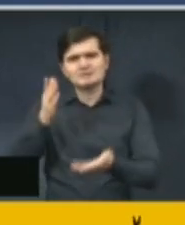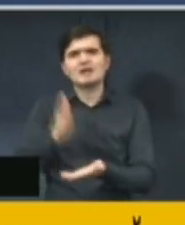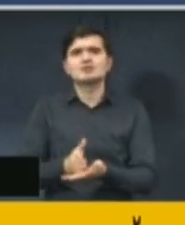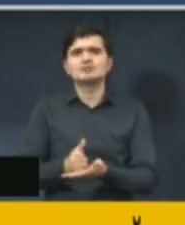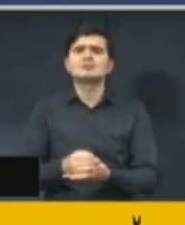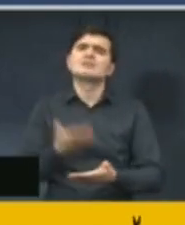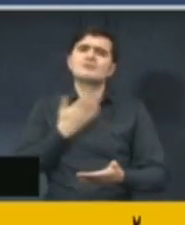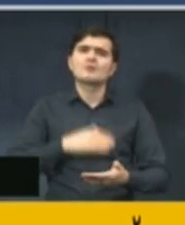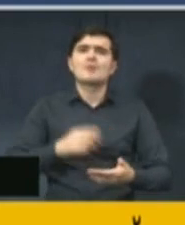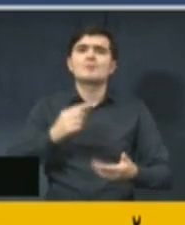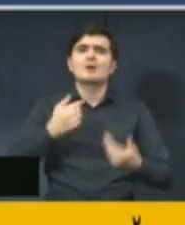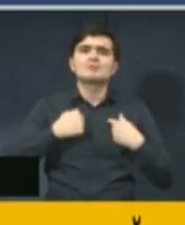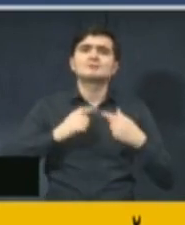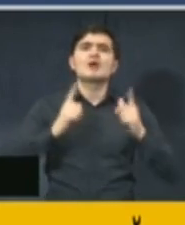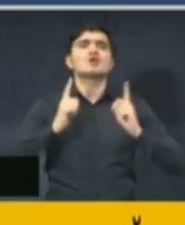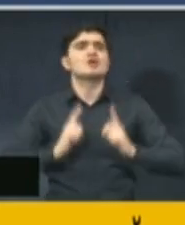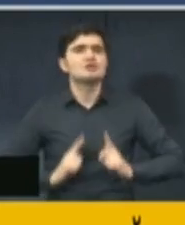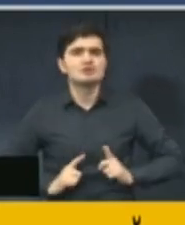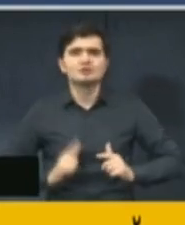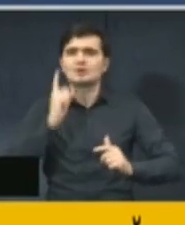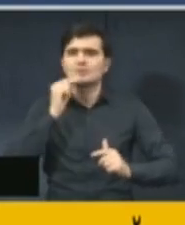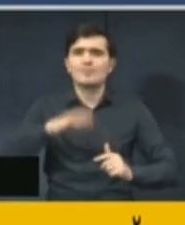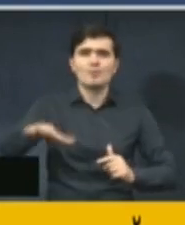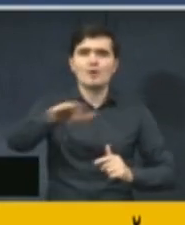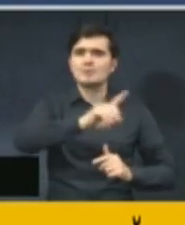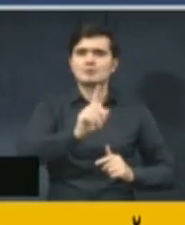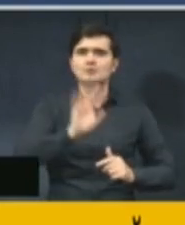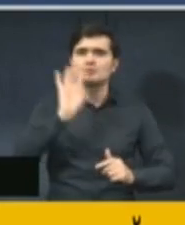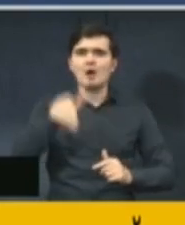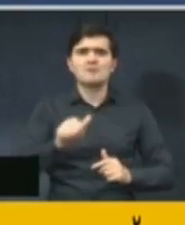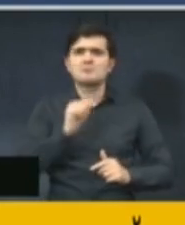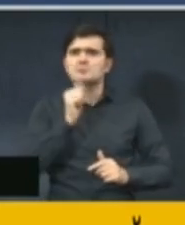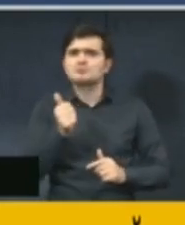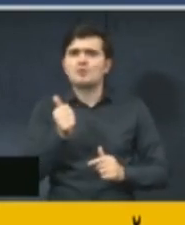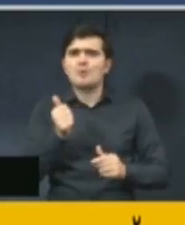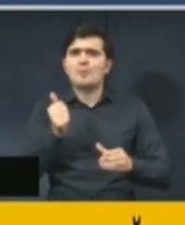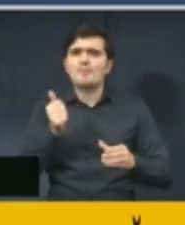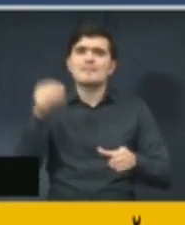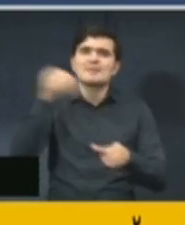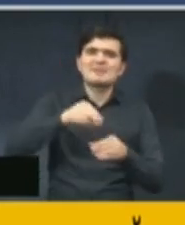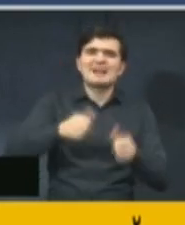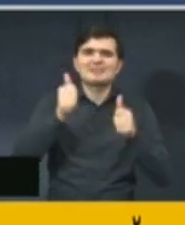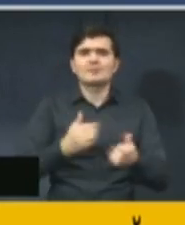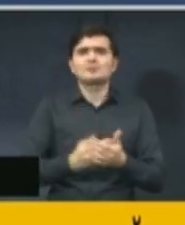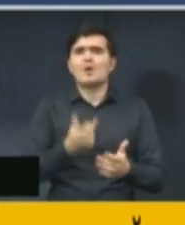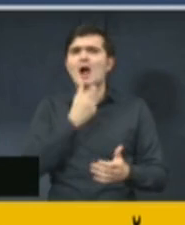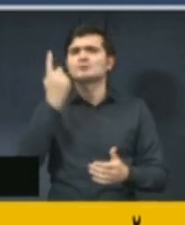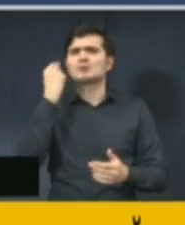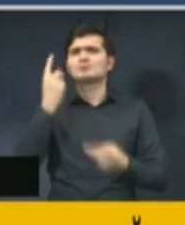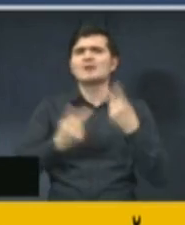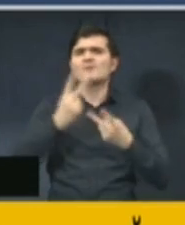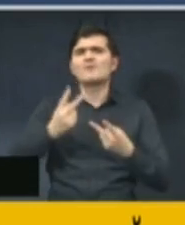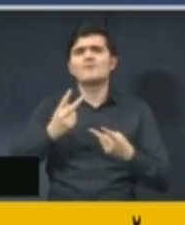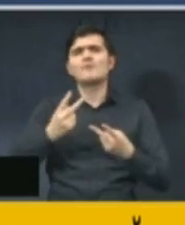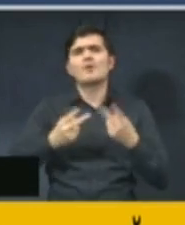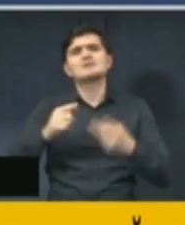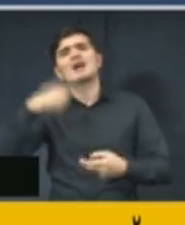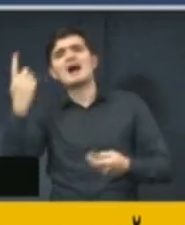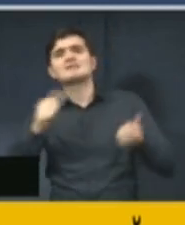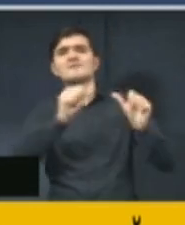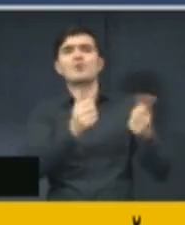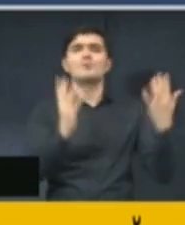dar vreau să-i liniștesc pe oameni că nu au avut niciun fel de implicații reale faptul că anul trecut au fost folosite alte formule, anul acesta